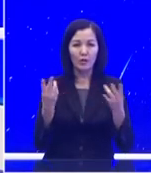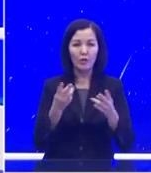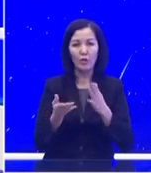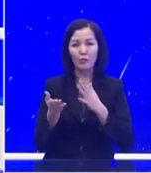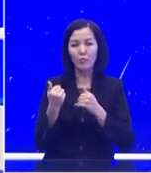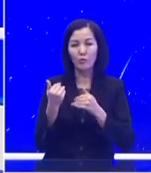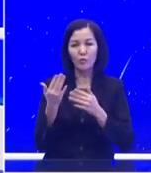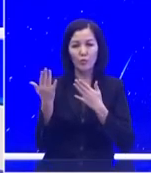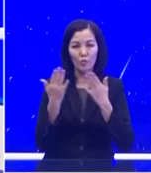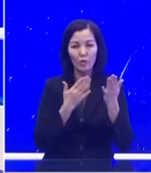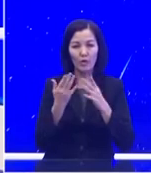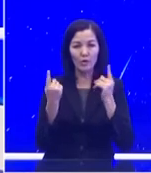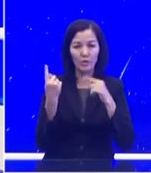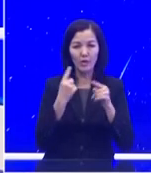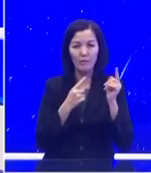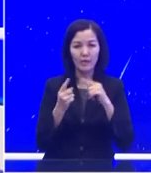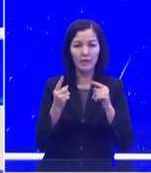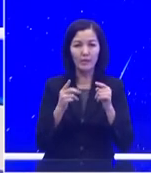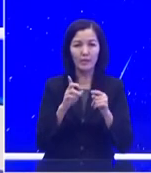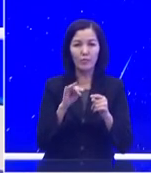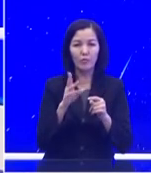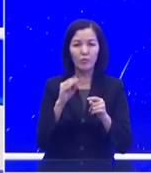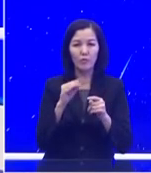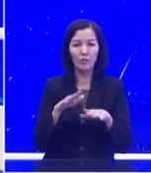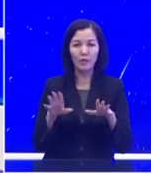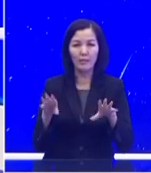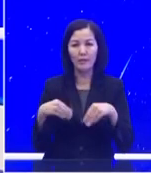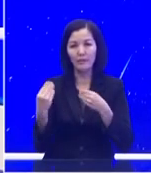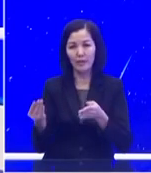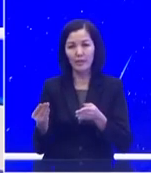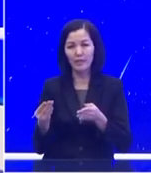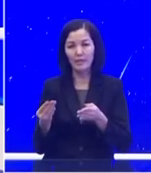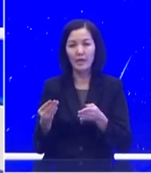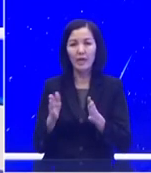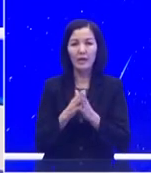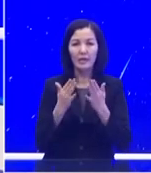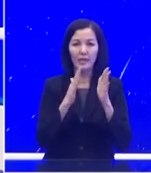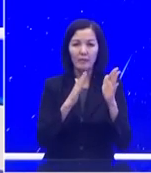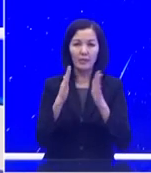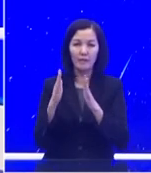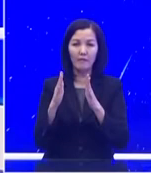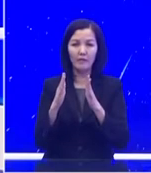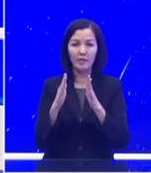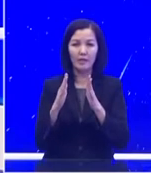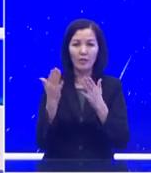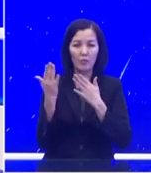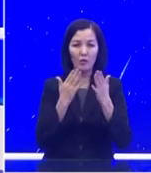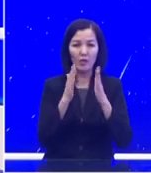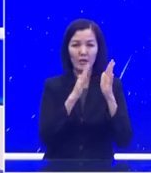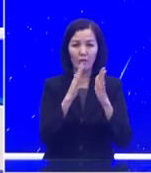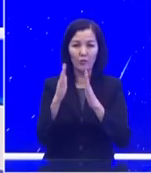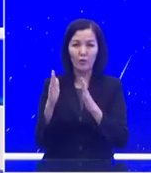оқыған шығармаңызды алып, ашық букросинг аймағына апарасыз. Онда кітап шкафының бос сөресіне оқылған кітаптарды